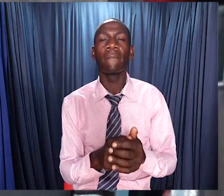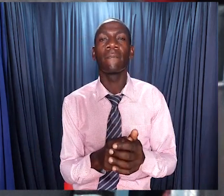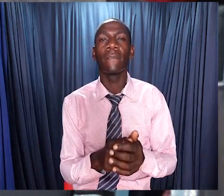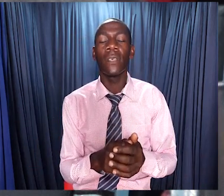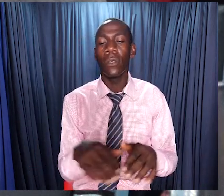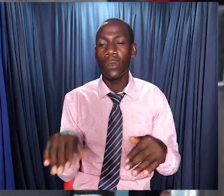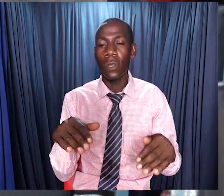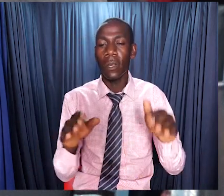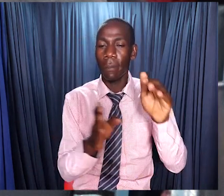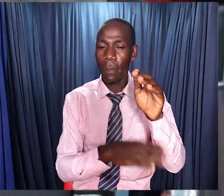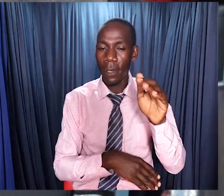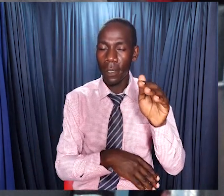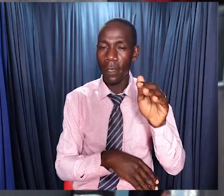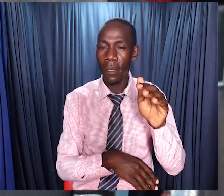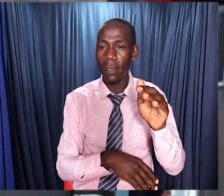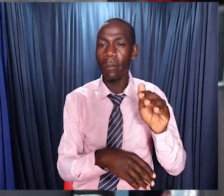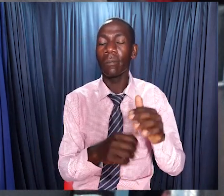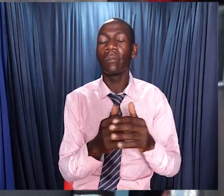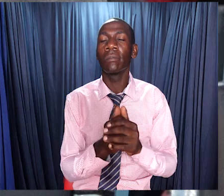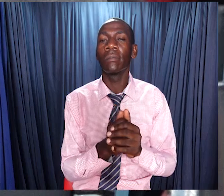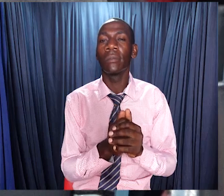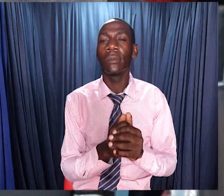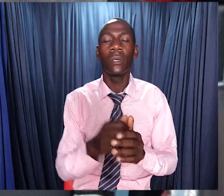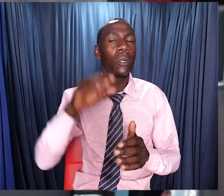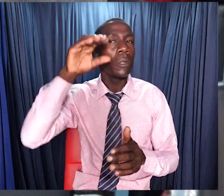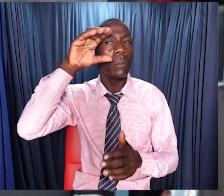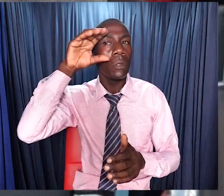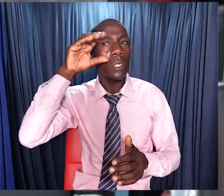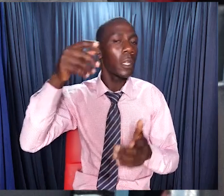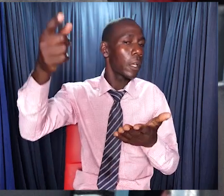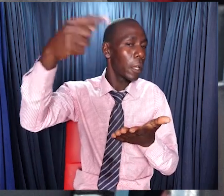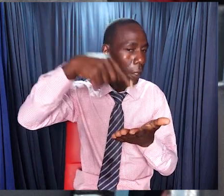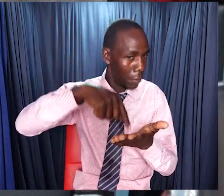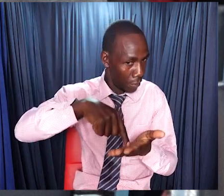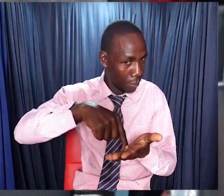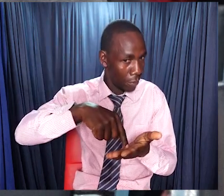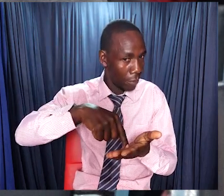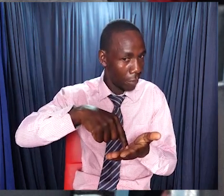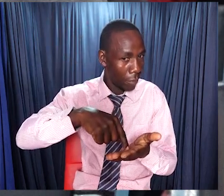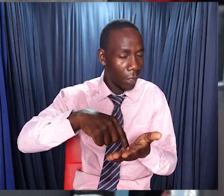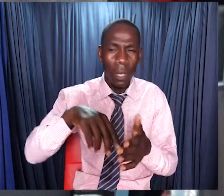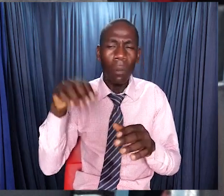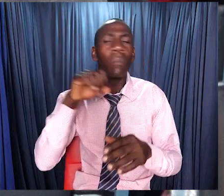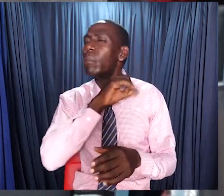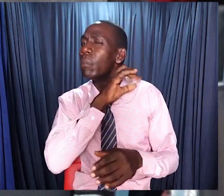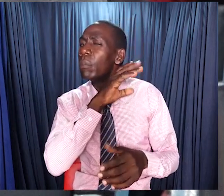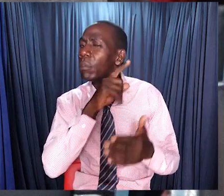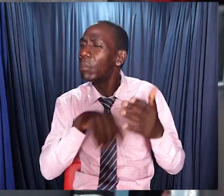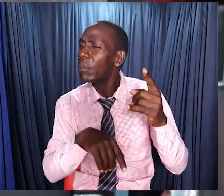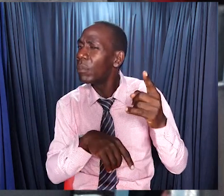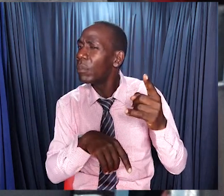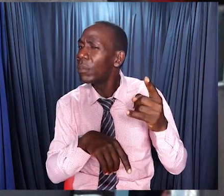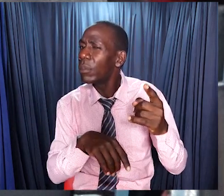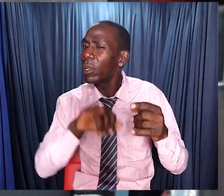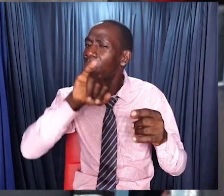Pamoja na maasi yote. Together with all the rebellion. Musa alipokuja. When Moses came back. Keleleza nini hizo? What is the noise for? Hii